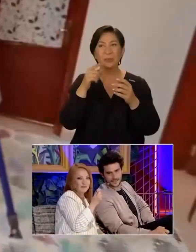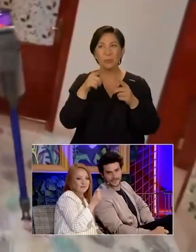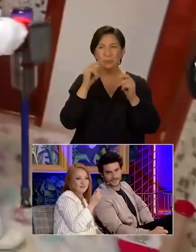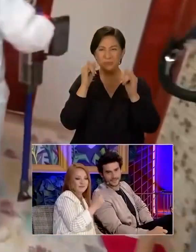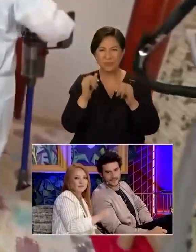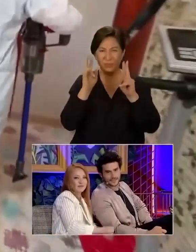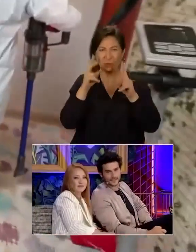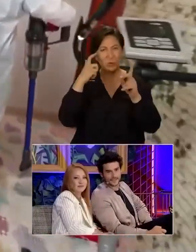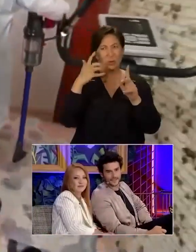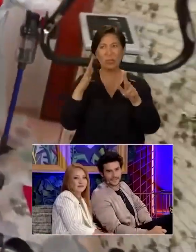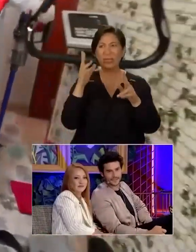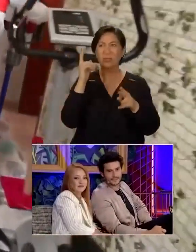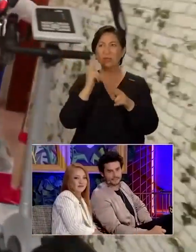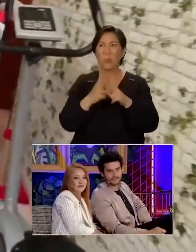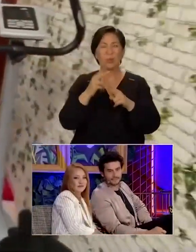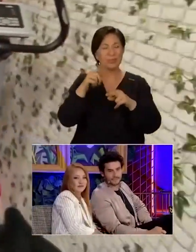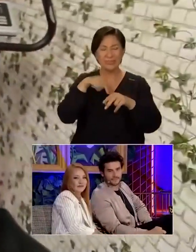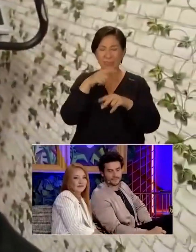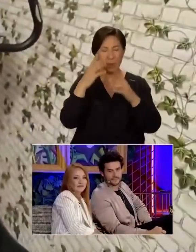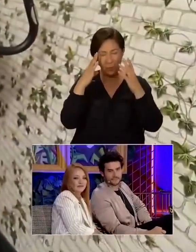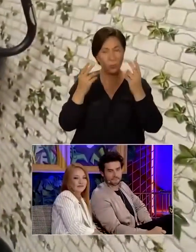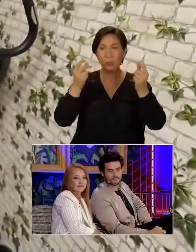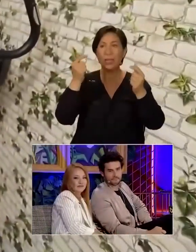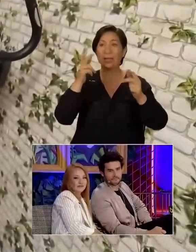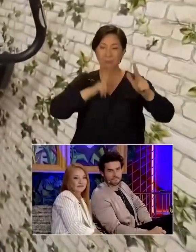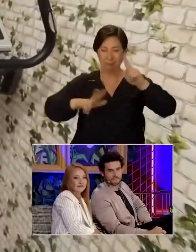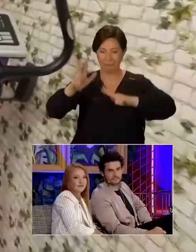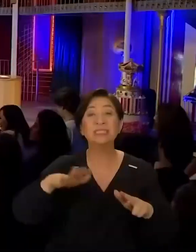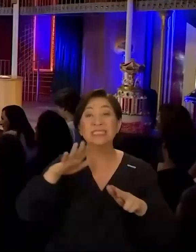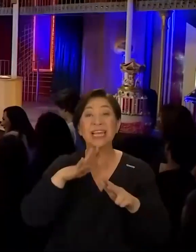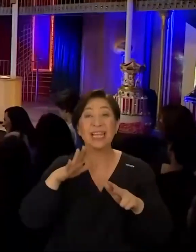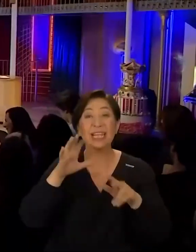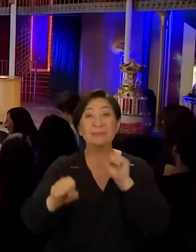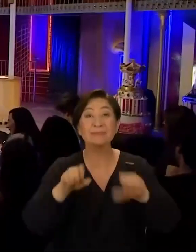karşısında şok ya olan, ancak bu şoku kısa sürede atlatan temizlik avcıları üzerlerini... Dur.